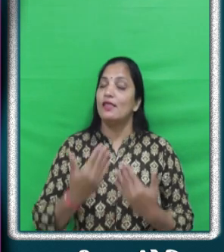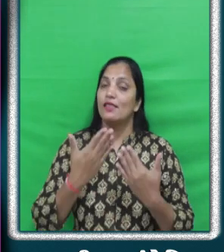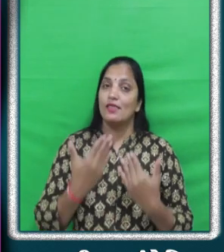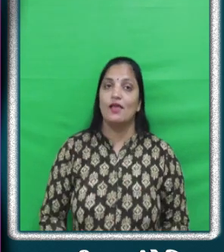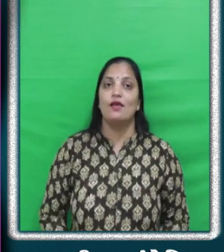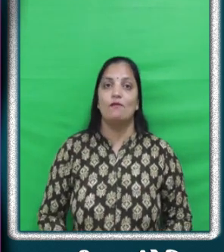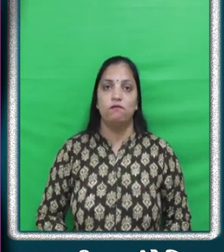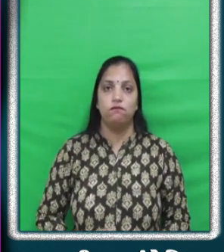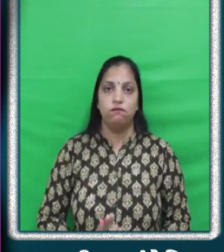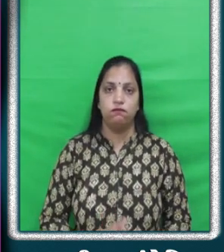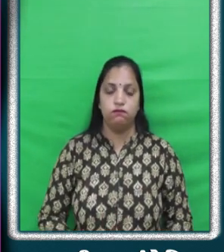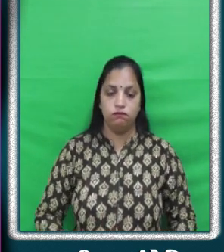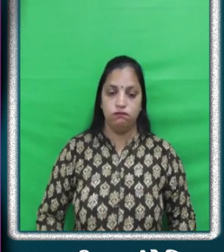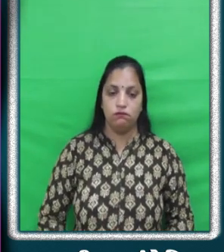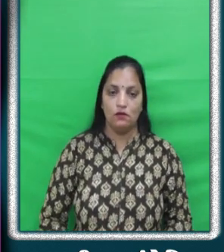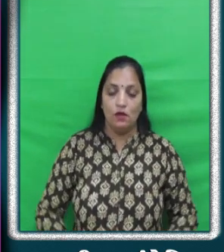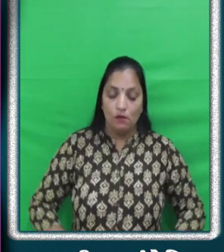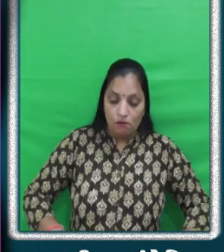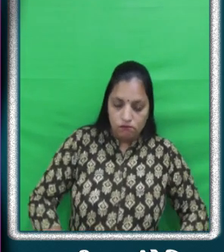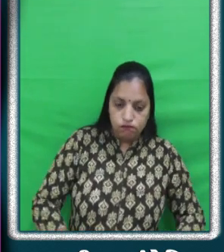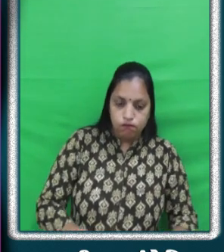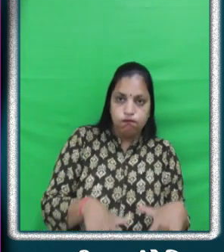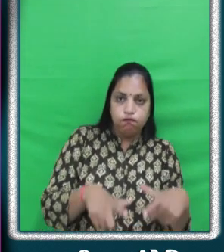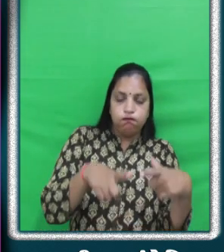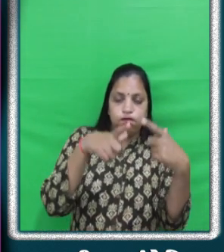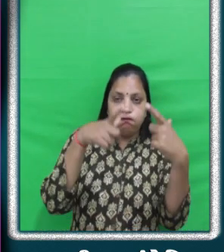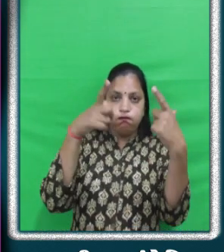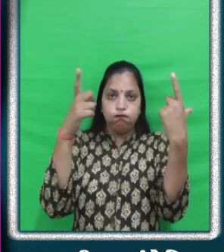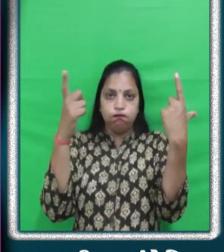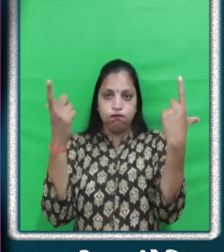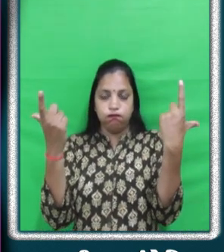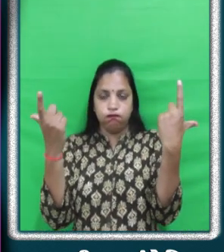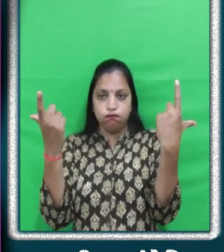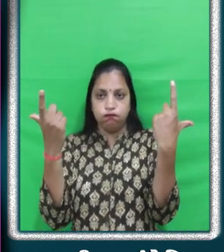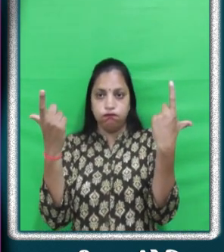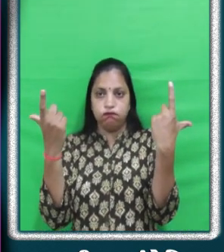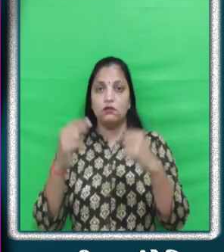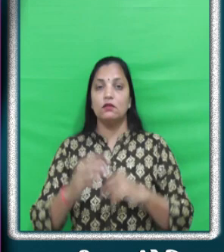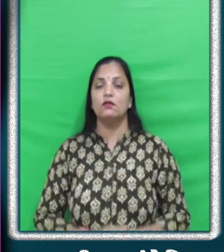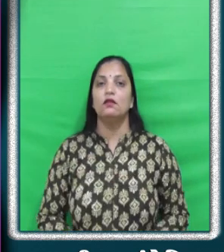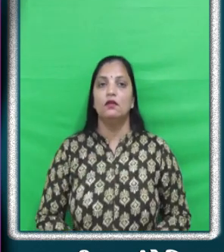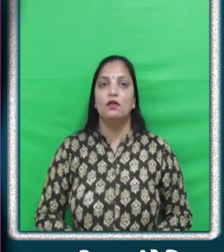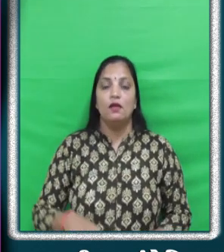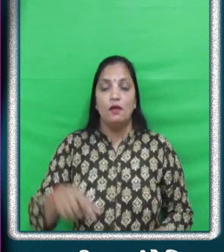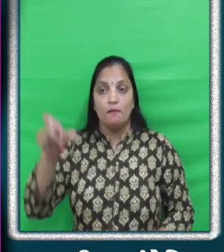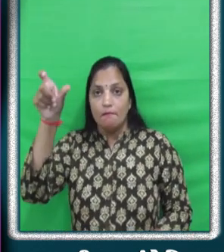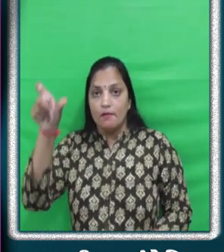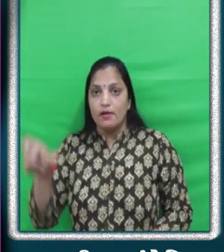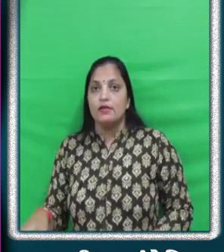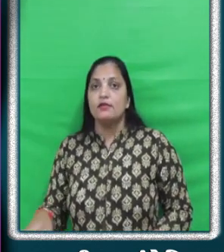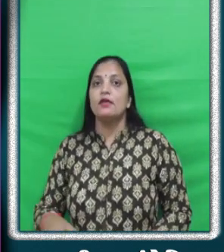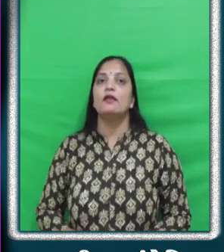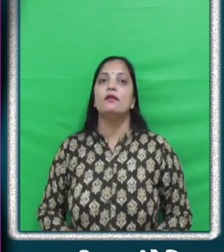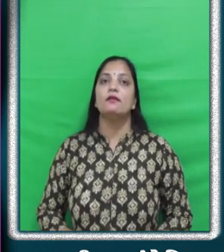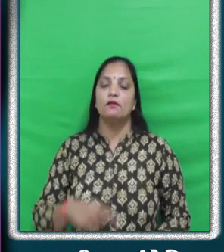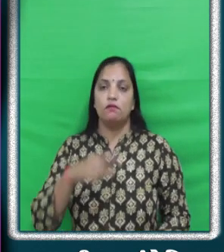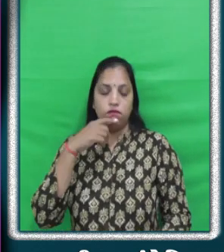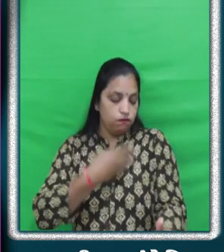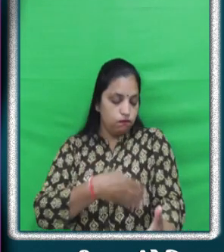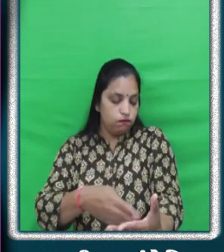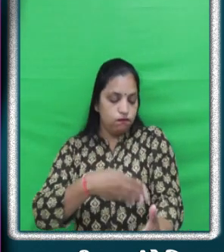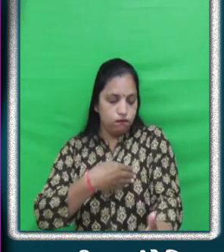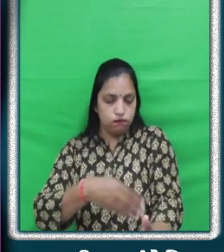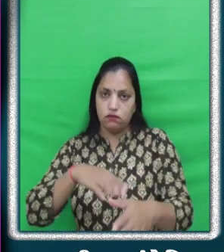હવે વાત કરીએ વનસ્પતિમાં વહન કેવી રીતે થાય છે. આપણે વાત કરીએ કે મનુષ્યમાં વહન માટે શું આવેલું છે,